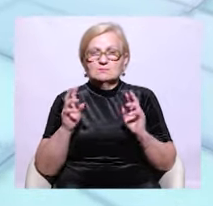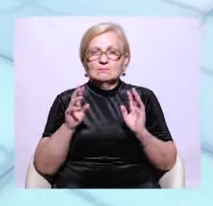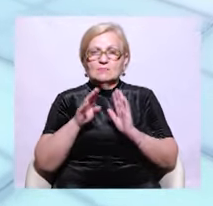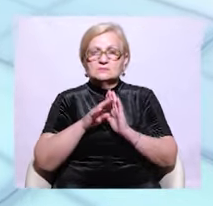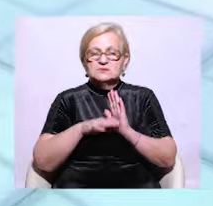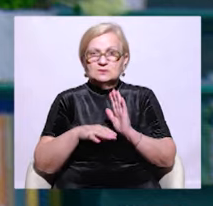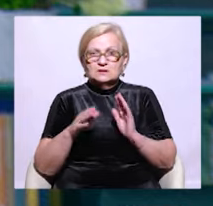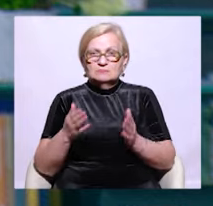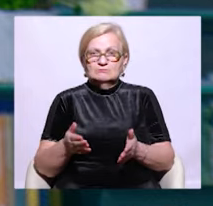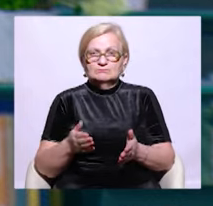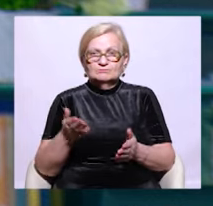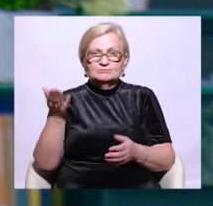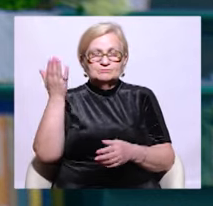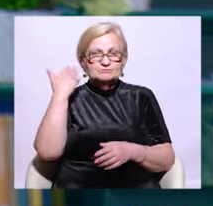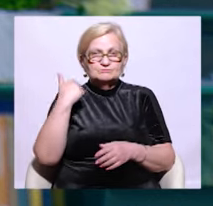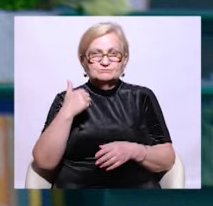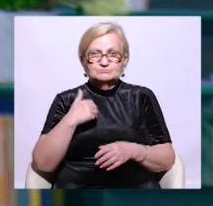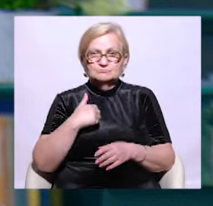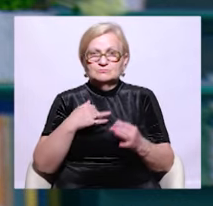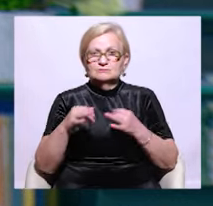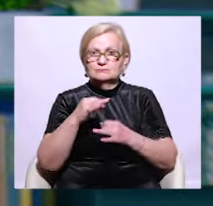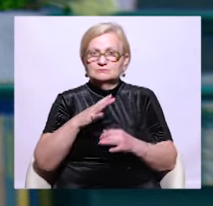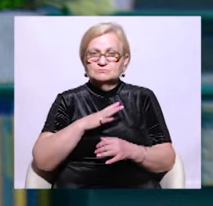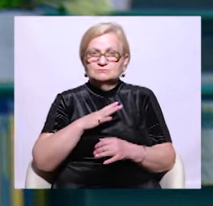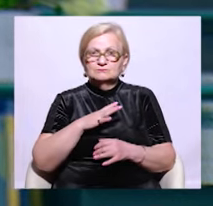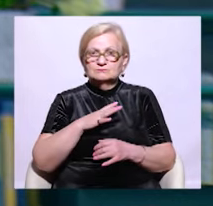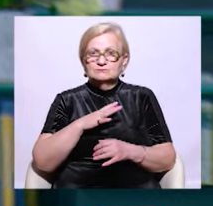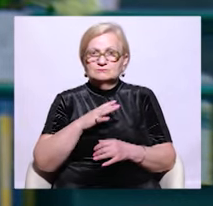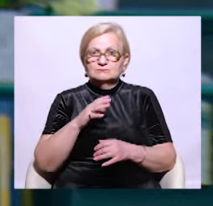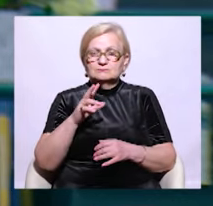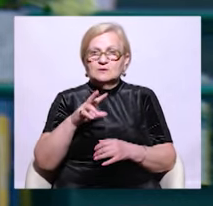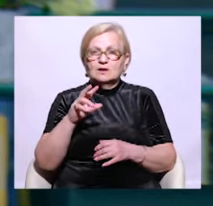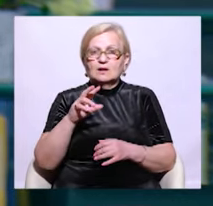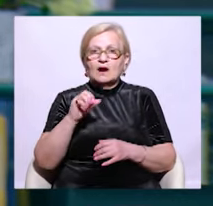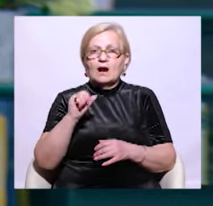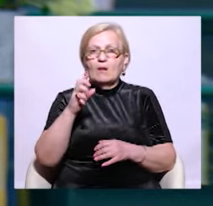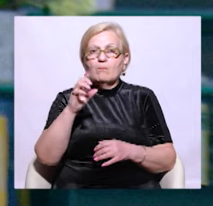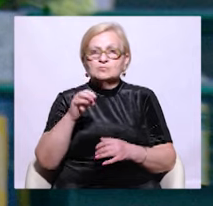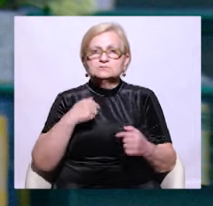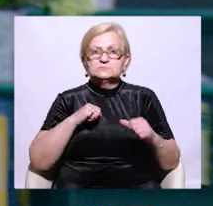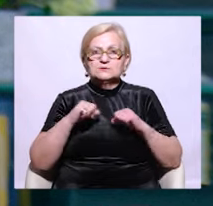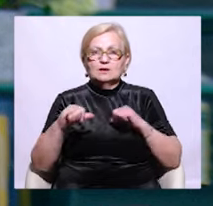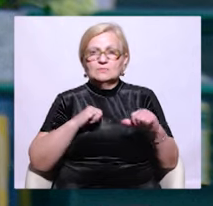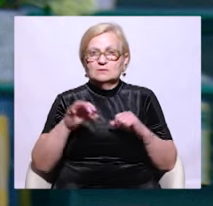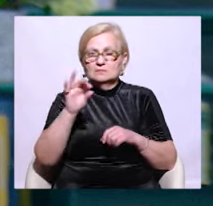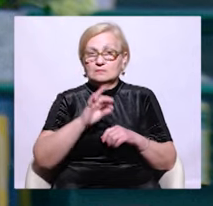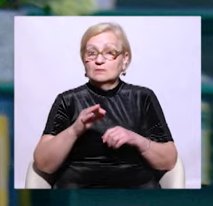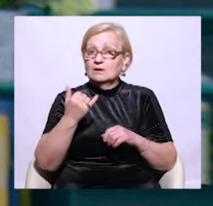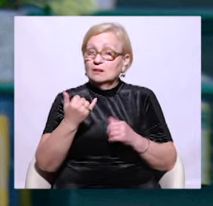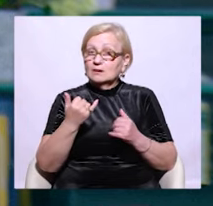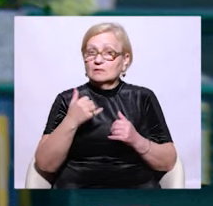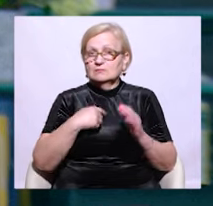მასალაზე. წინა ჯერზე ჩვენ ვისაუბრეთ აბოს წამების შესახებ და ახლა უკვე დადგა